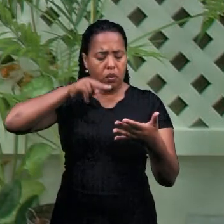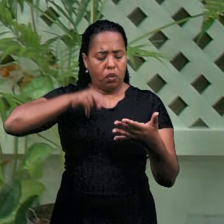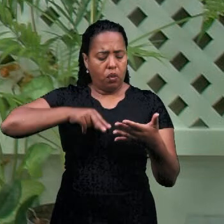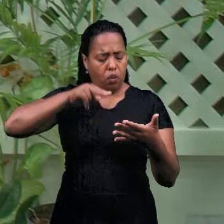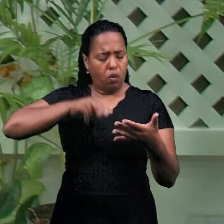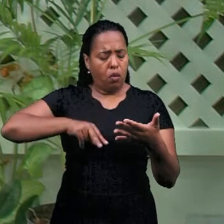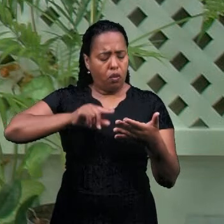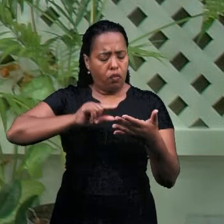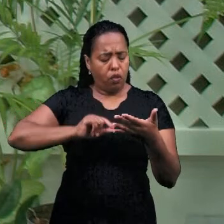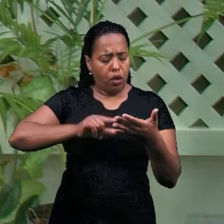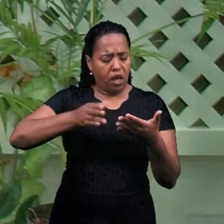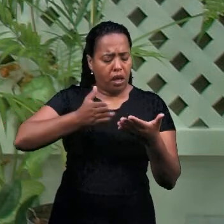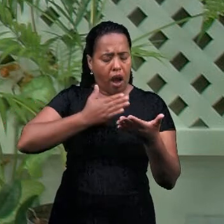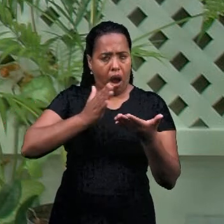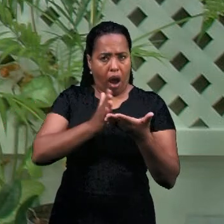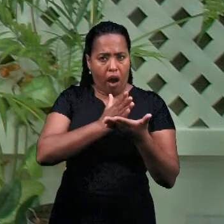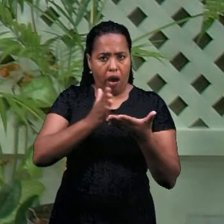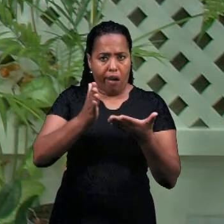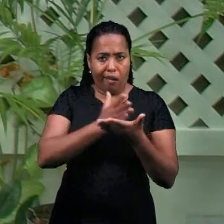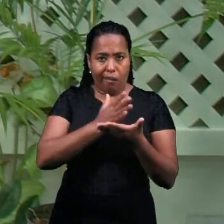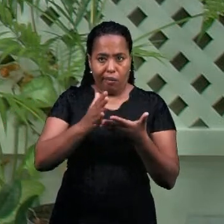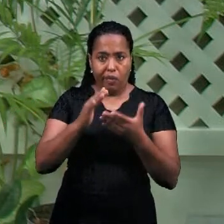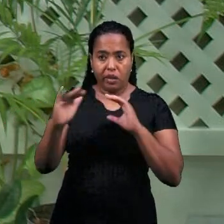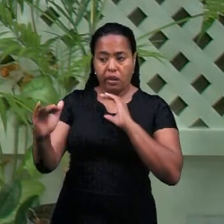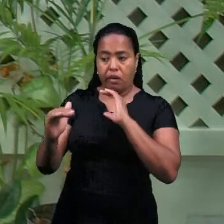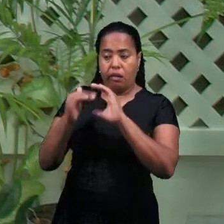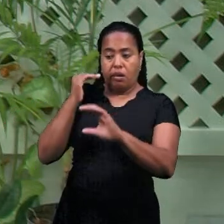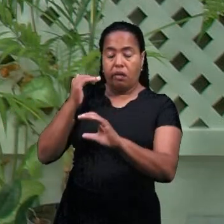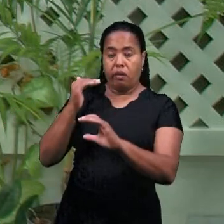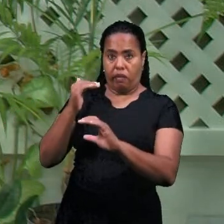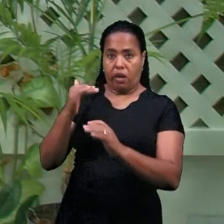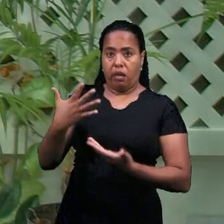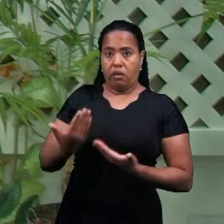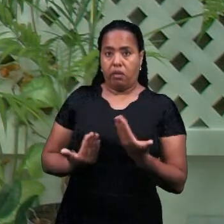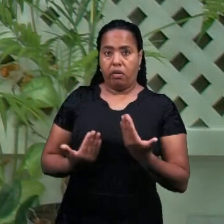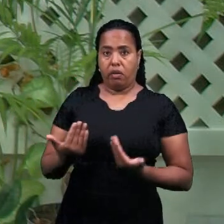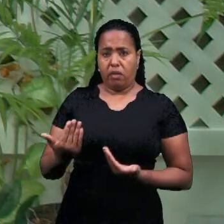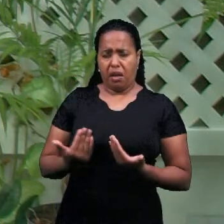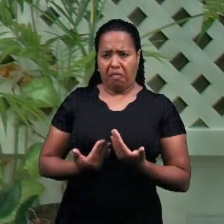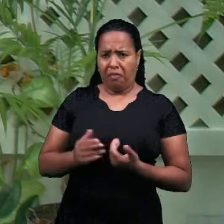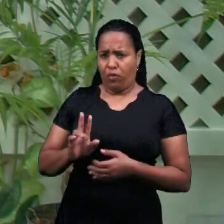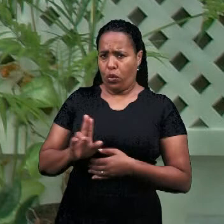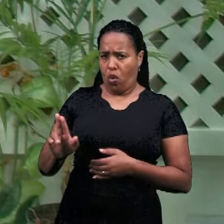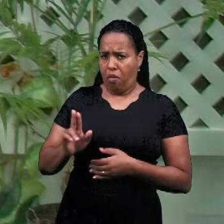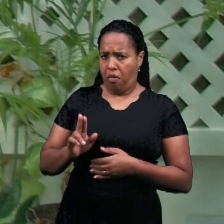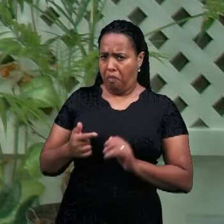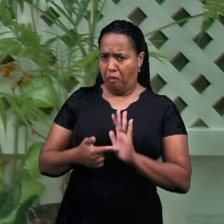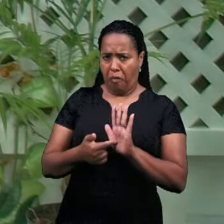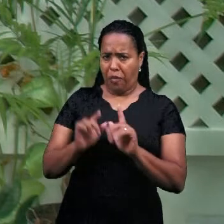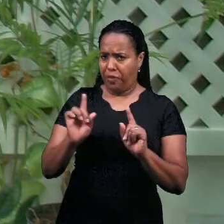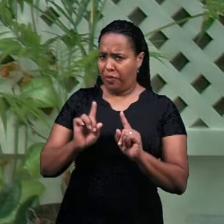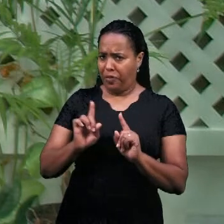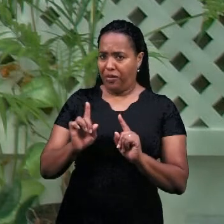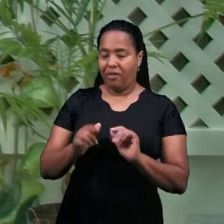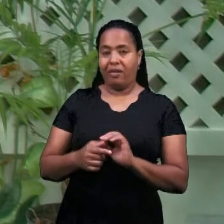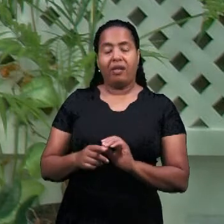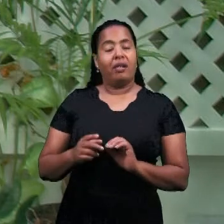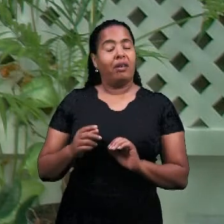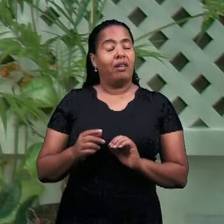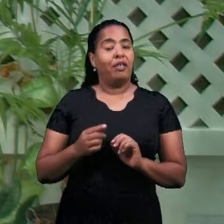de ces réponses envoyées par un frère. Je ne vais pas dire son nom. Je vais juste